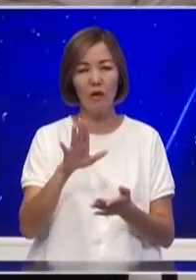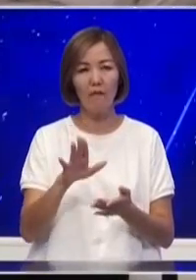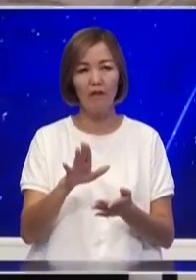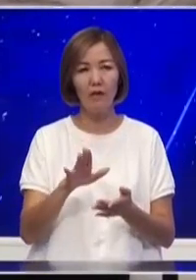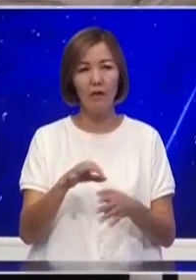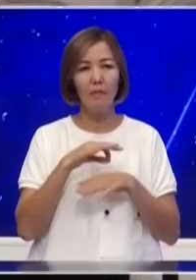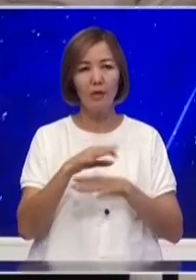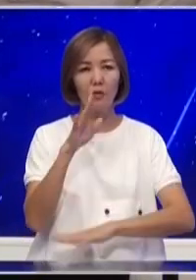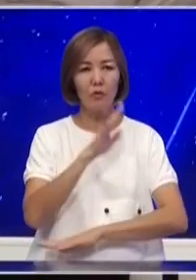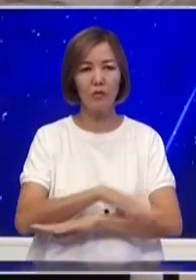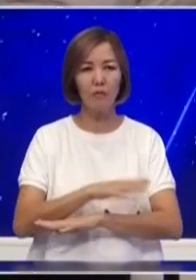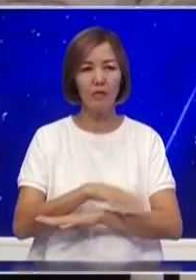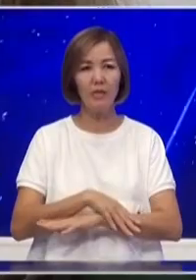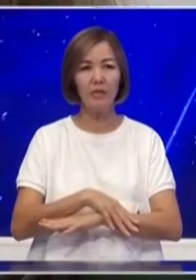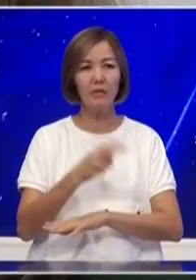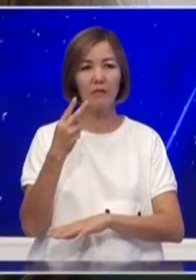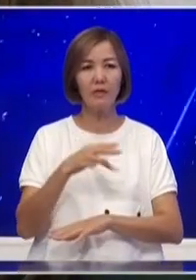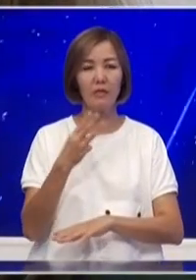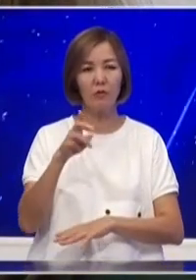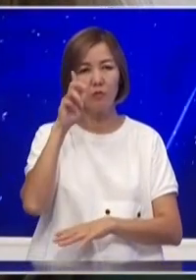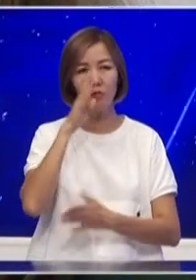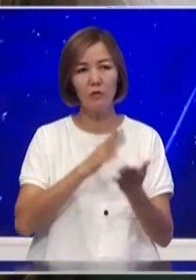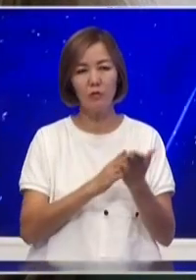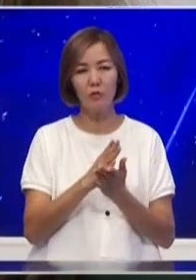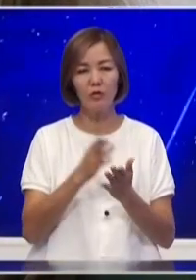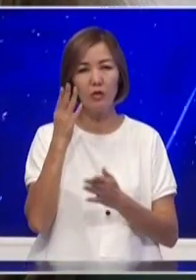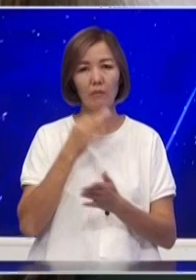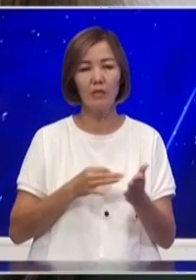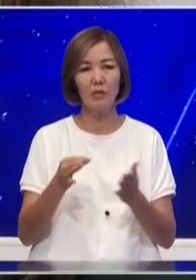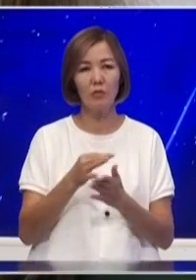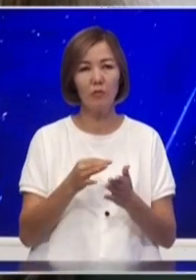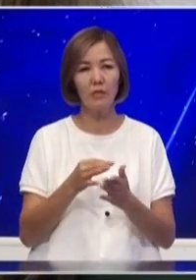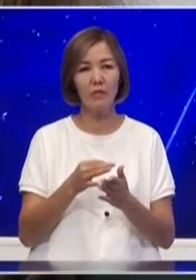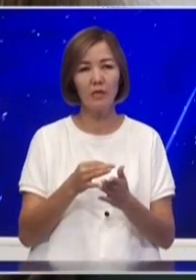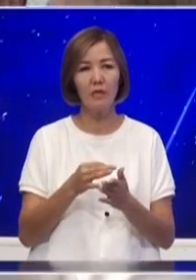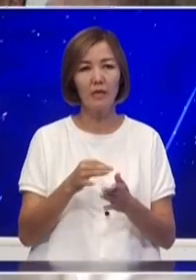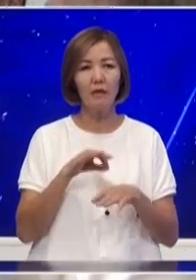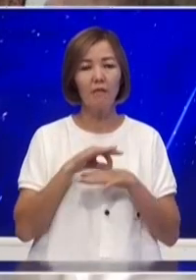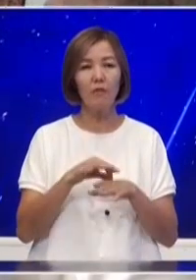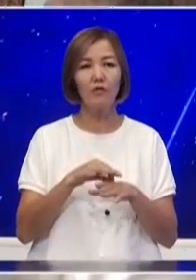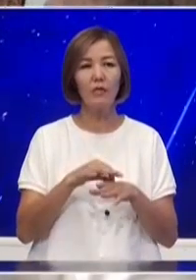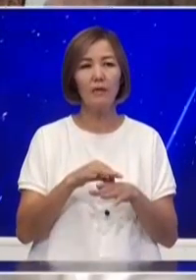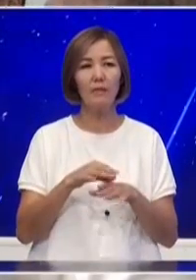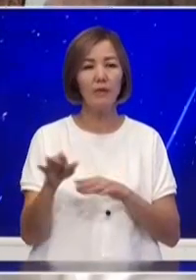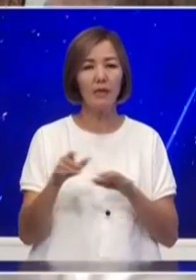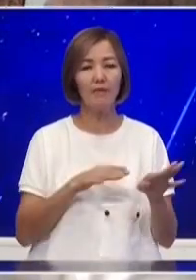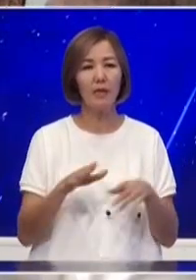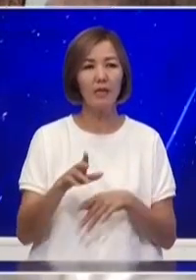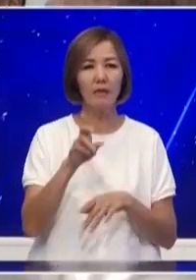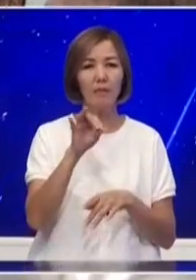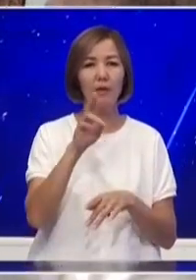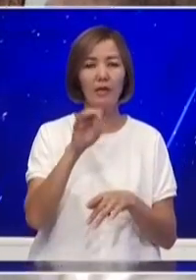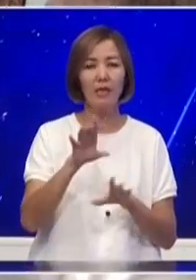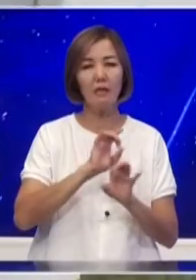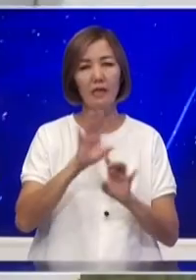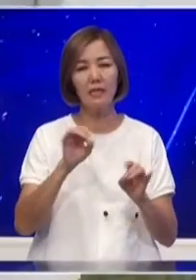прошел семинар-тренинг для 23 государственных служащих Алматинской области. В ходе мероприятия журналист телекомпании Бикен Алирахим